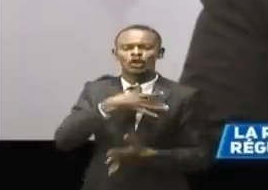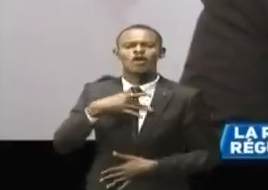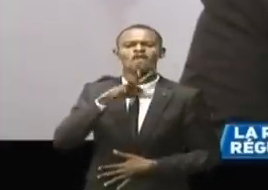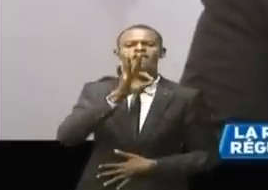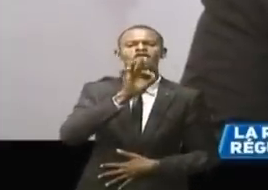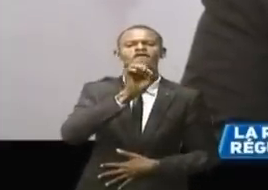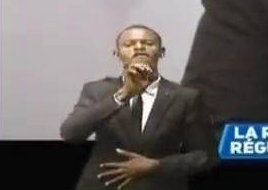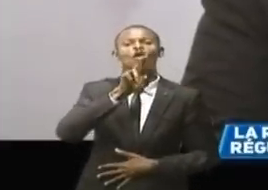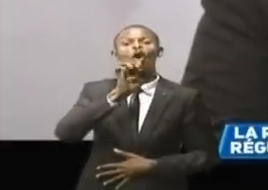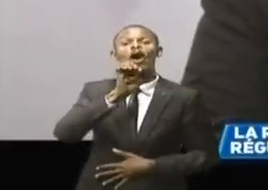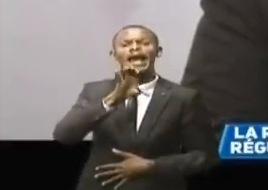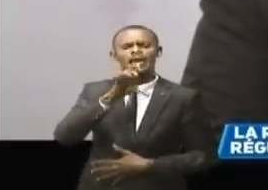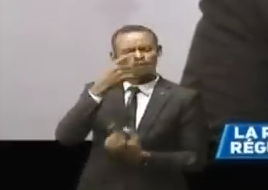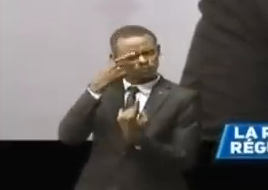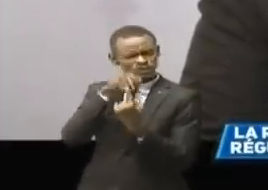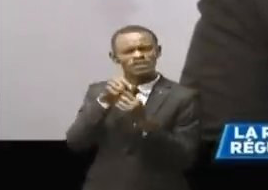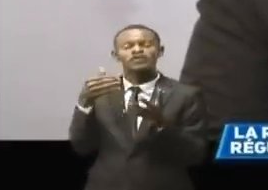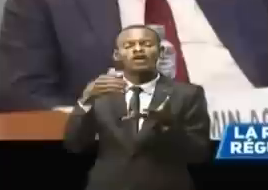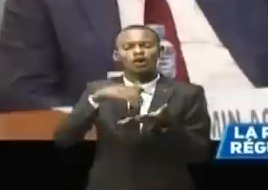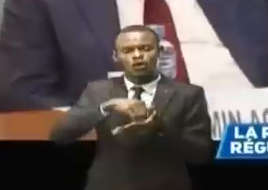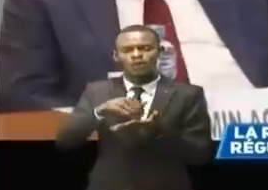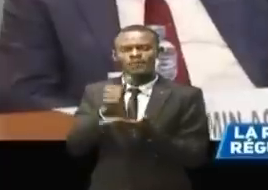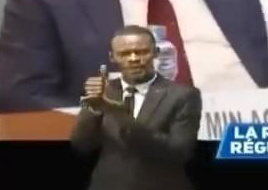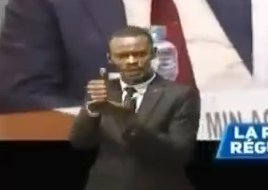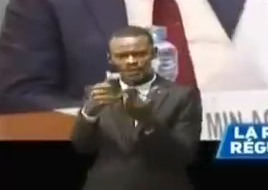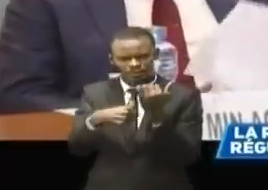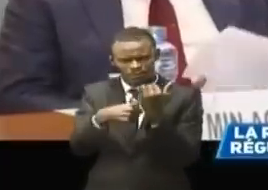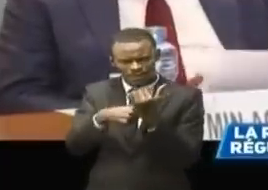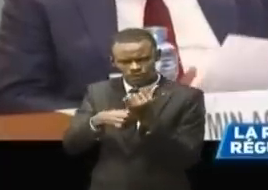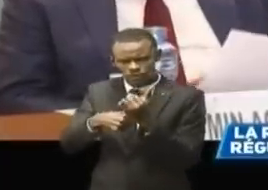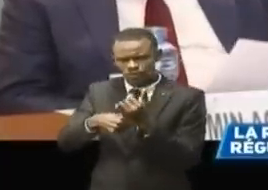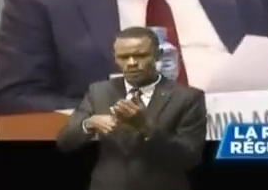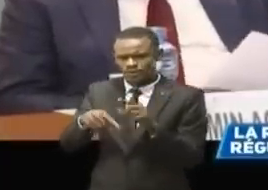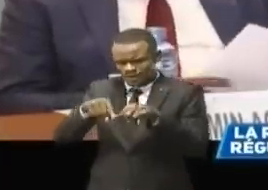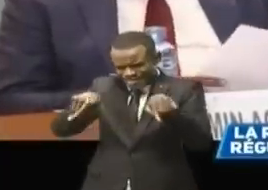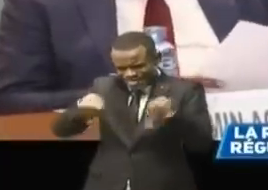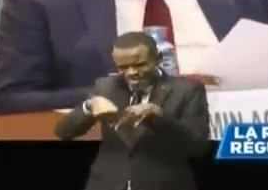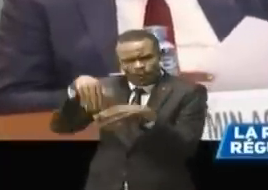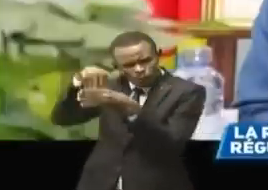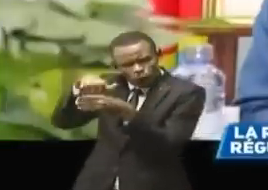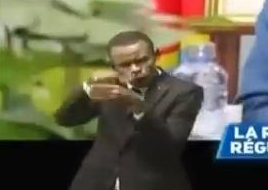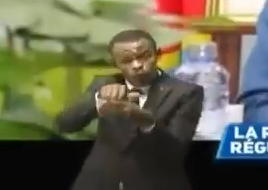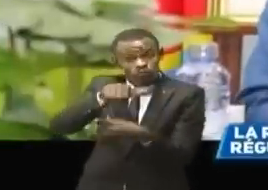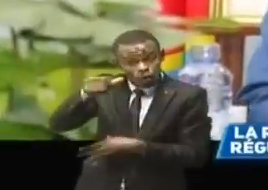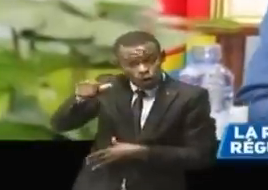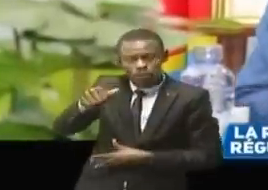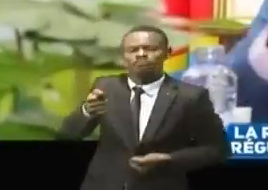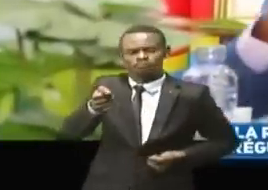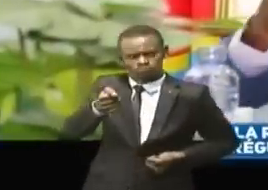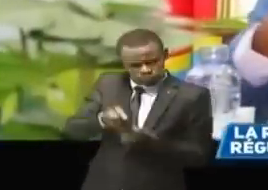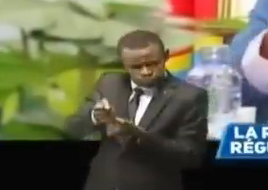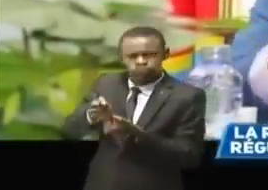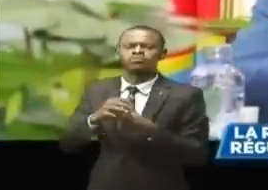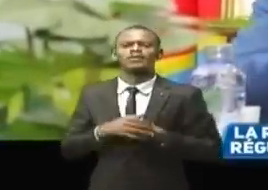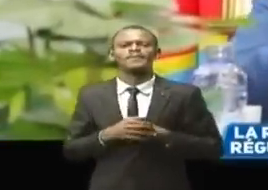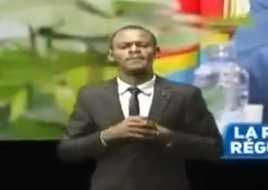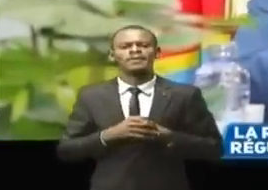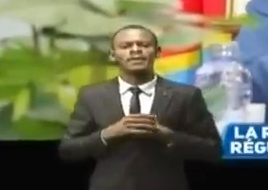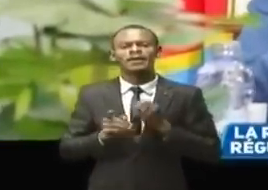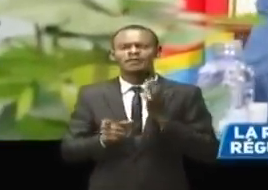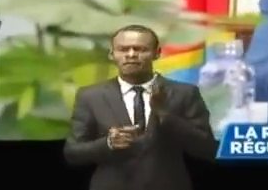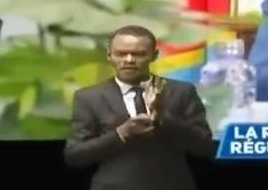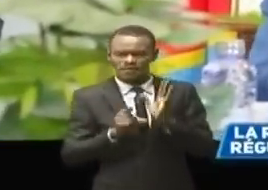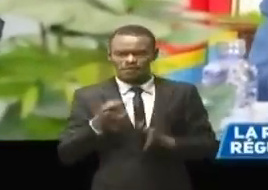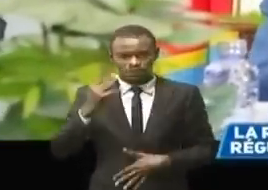aux producteurs locaux, dont les agriculteurs. Le vice-premier ministre, ministre de l'économie nationale, Vital Kamerhe, a suggéré